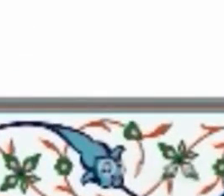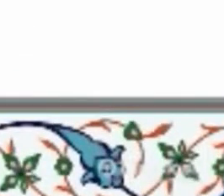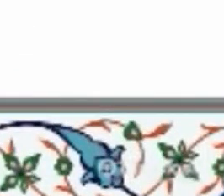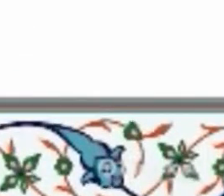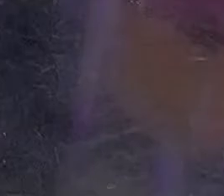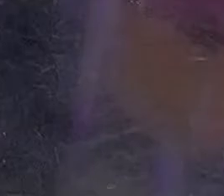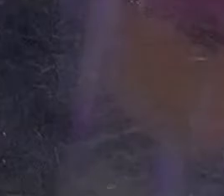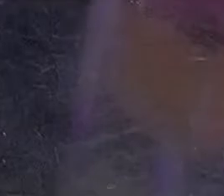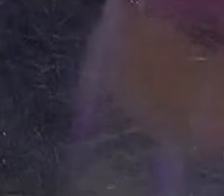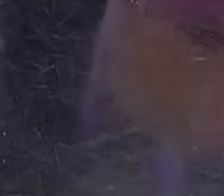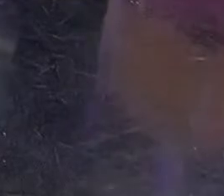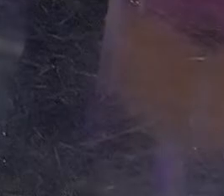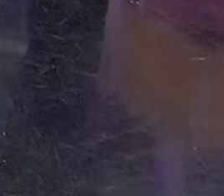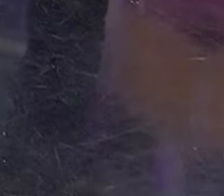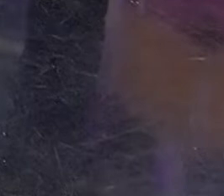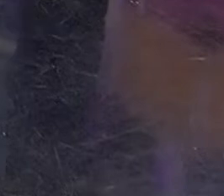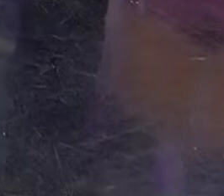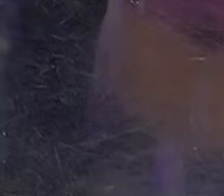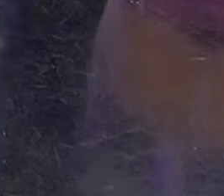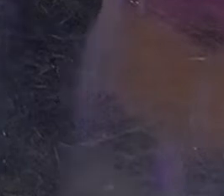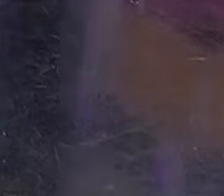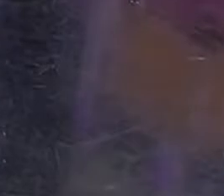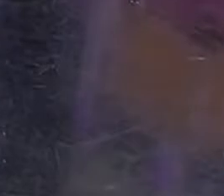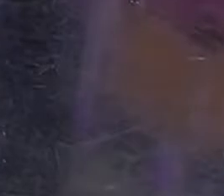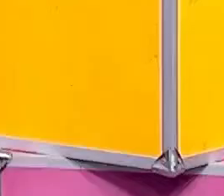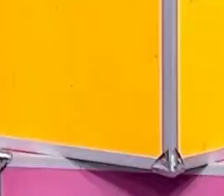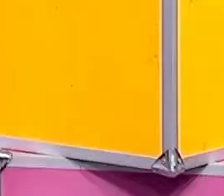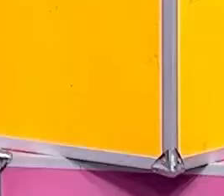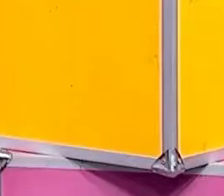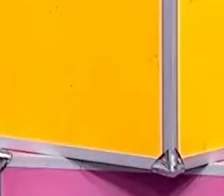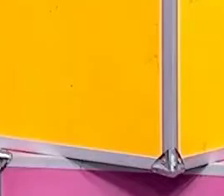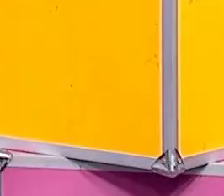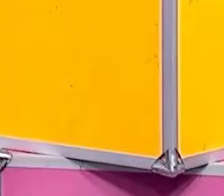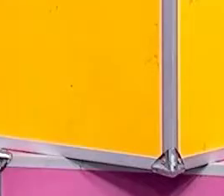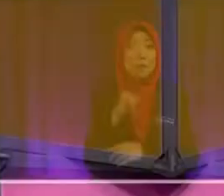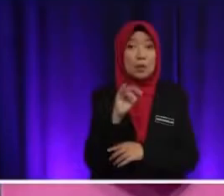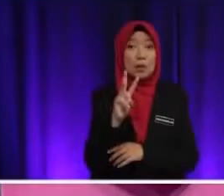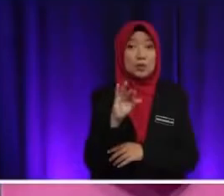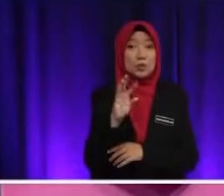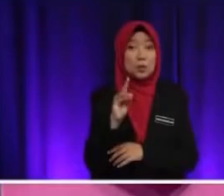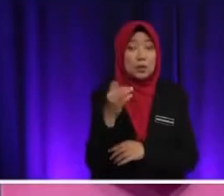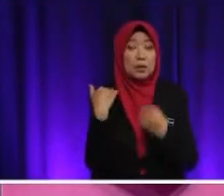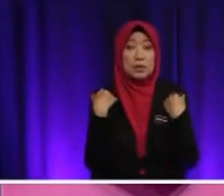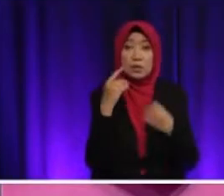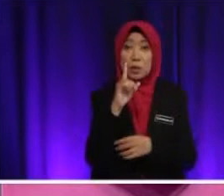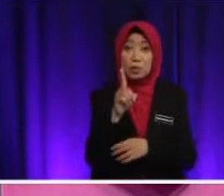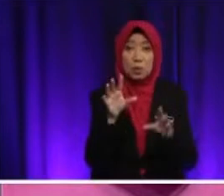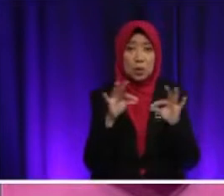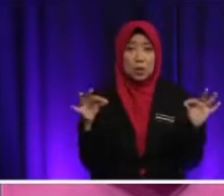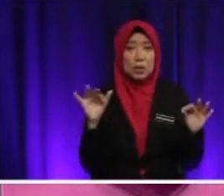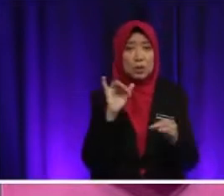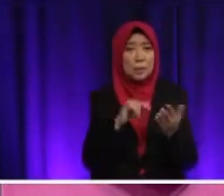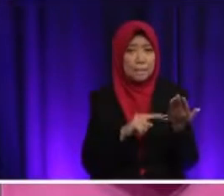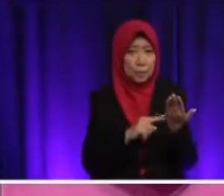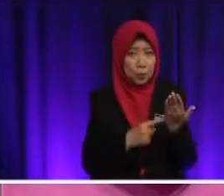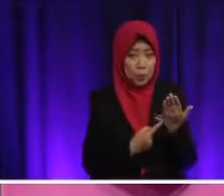Sadaqallahul azim. Kita tengok dekat sini. Dari sikit tajwid kita nak cerita hari ini, ada satu ayat yang dekat situ yang mula-mula sekali.